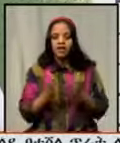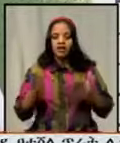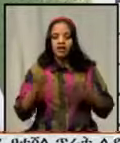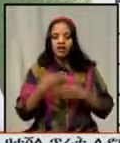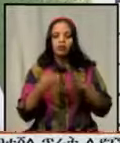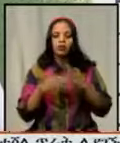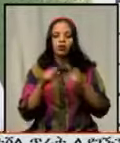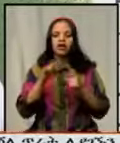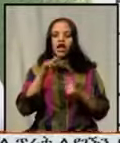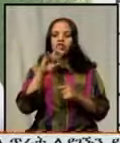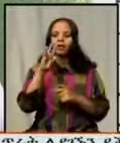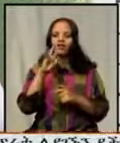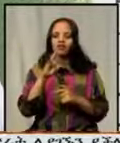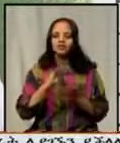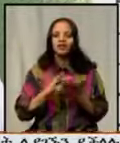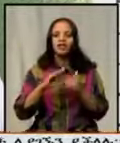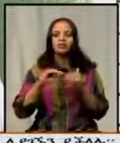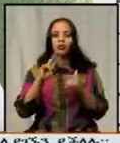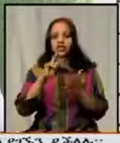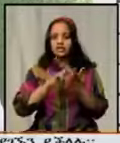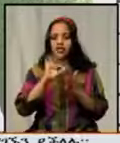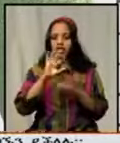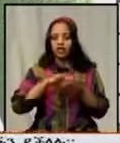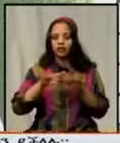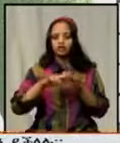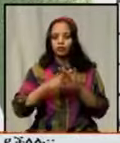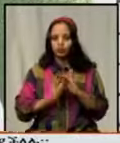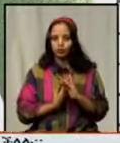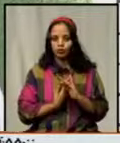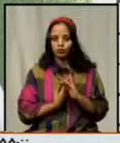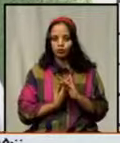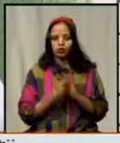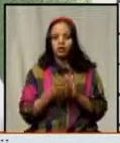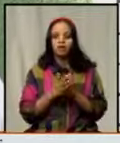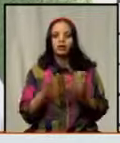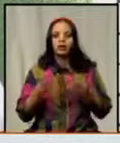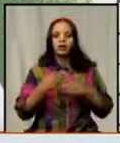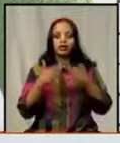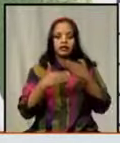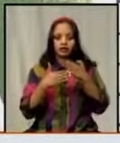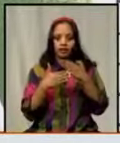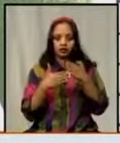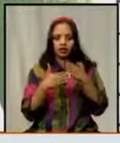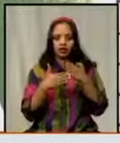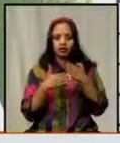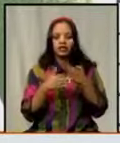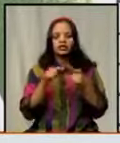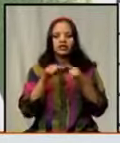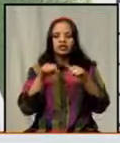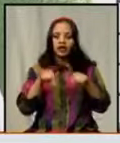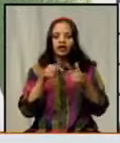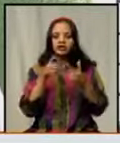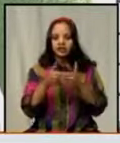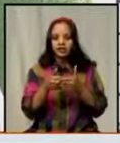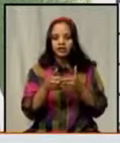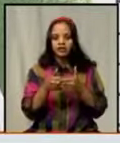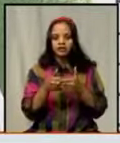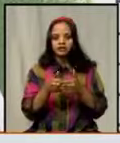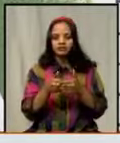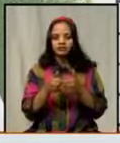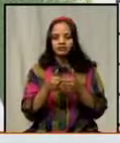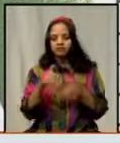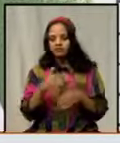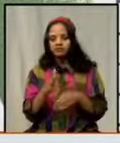ወደ 27 ሚሊዮን ብር 2009 ላይ የተጀመሩ ማስፋፊያ ግንባታዎች ያው እስከ ዛሬ ድረስ